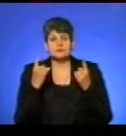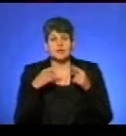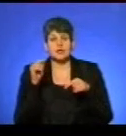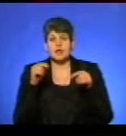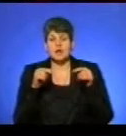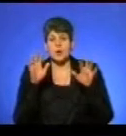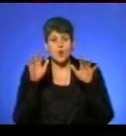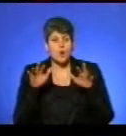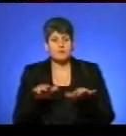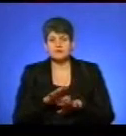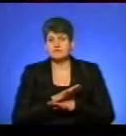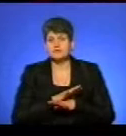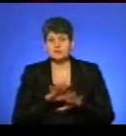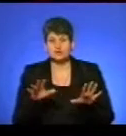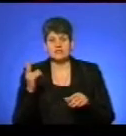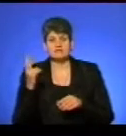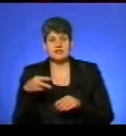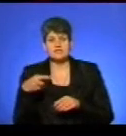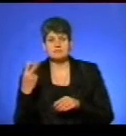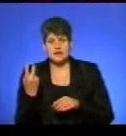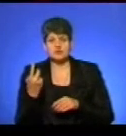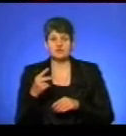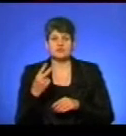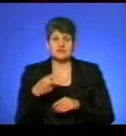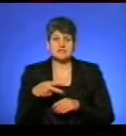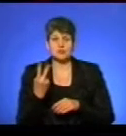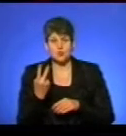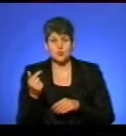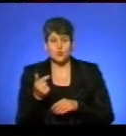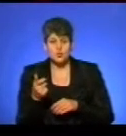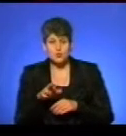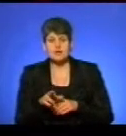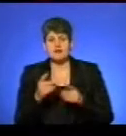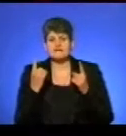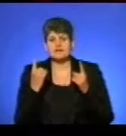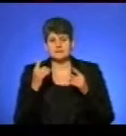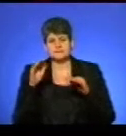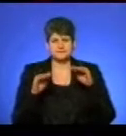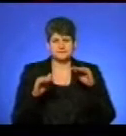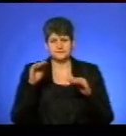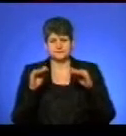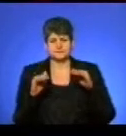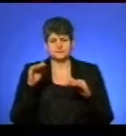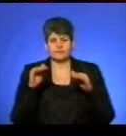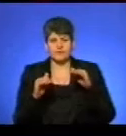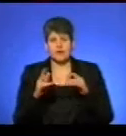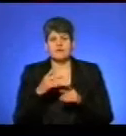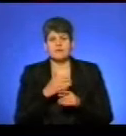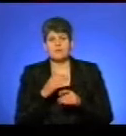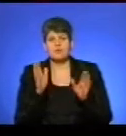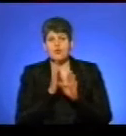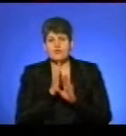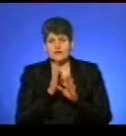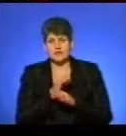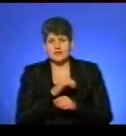не очікуємо 21-22 грудня і незначне коливання температури повітря. Нічні